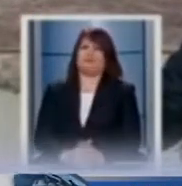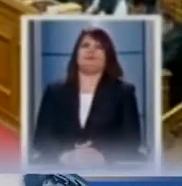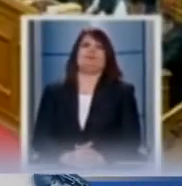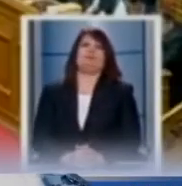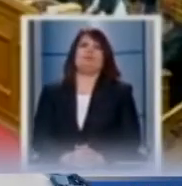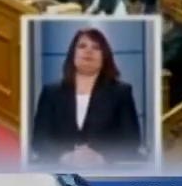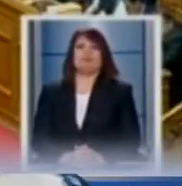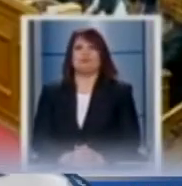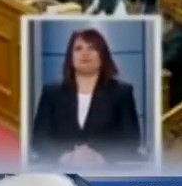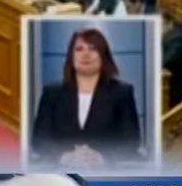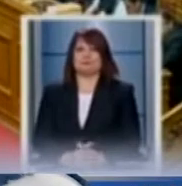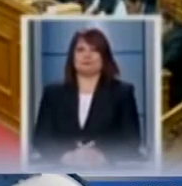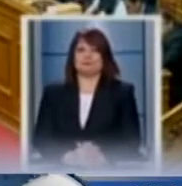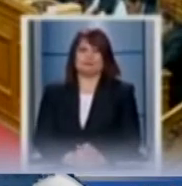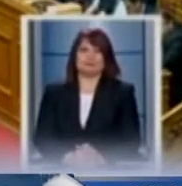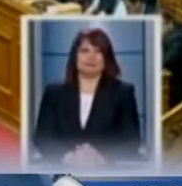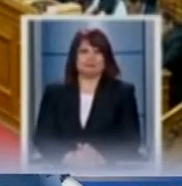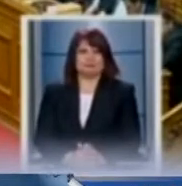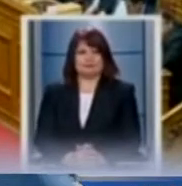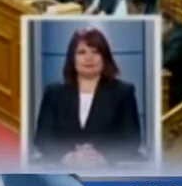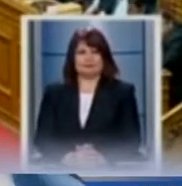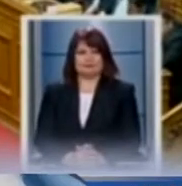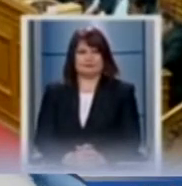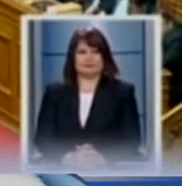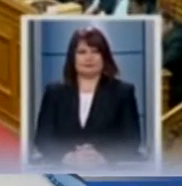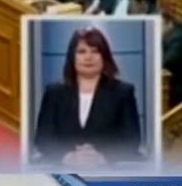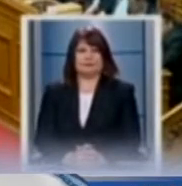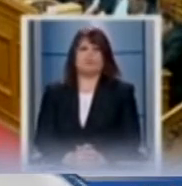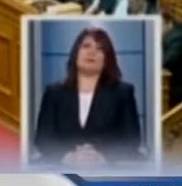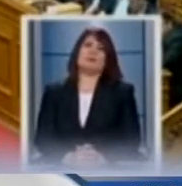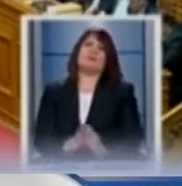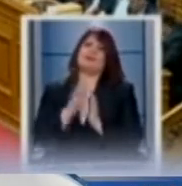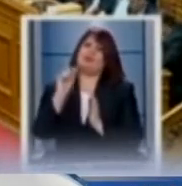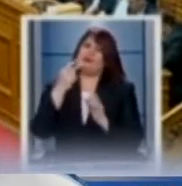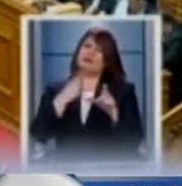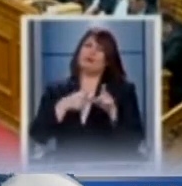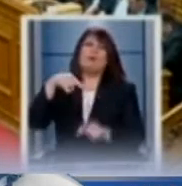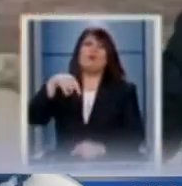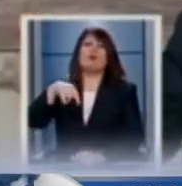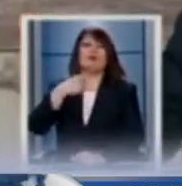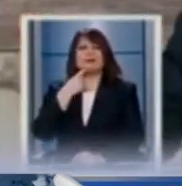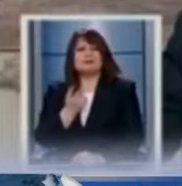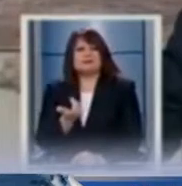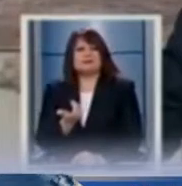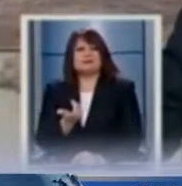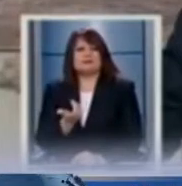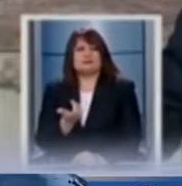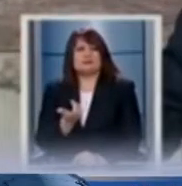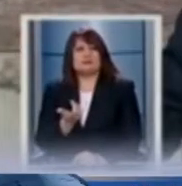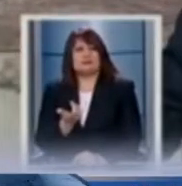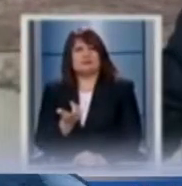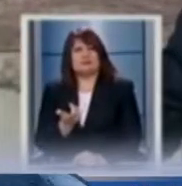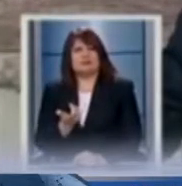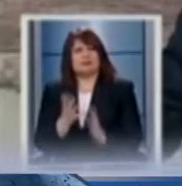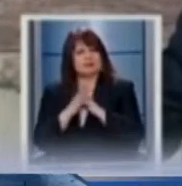μνημονίου, καθώς οι συνθήκες ήταν πλέον δραματικές. Ο κύριος Σαμαράς ωστόσο ξεκαθάρισε ότι αμέσως μετά το PSI η Βουλή θα πρέπει να διαλυθεί